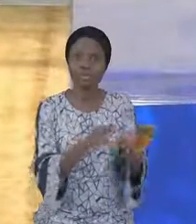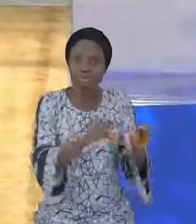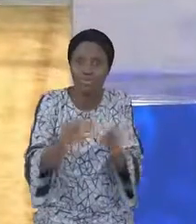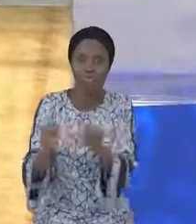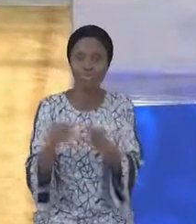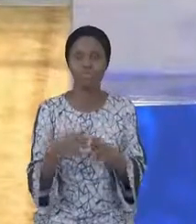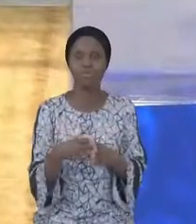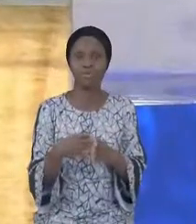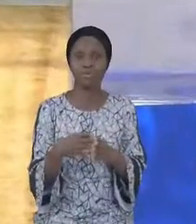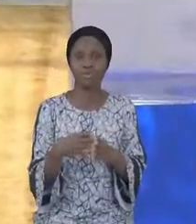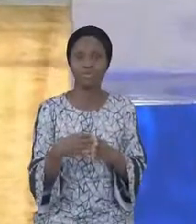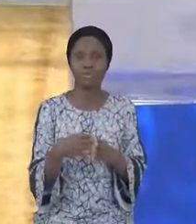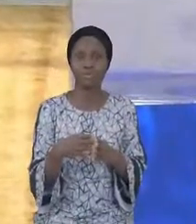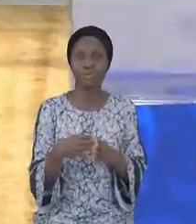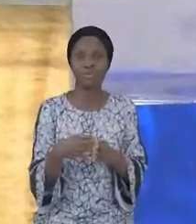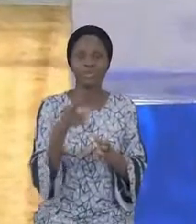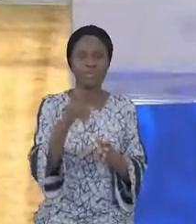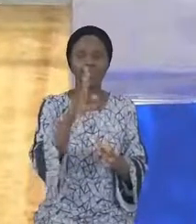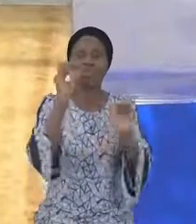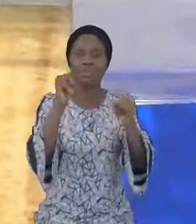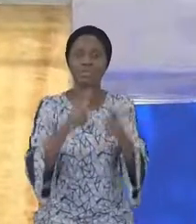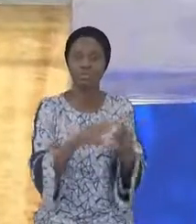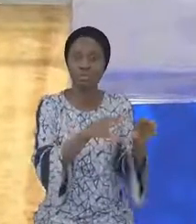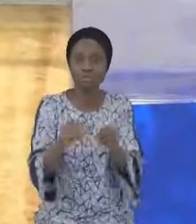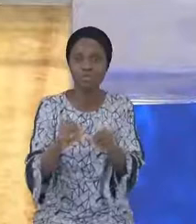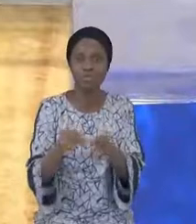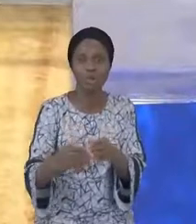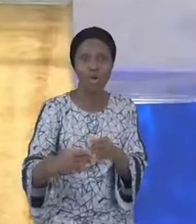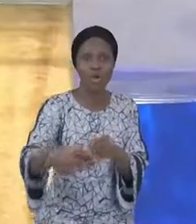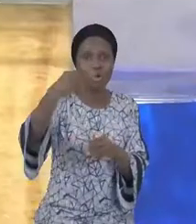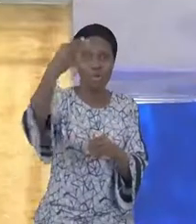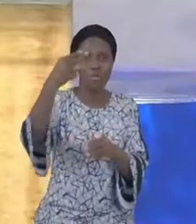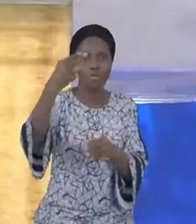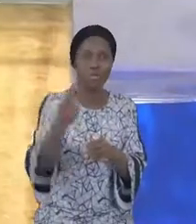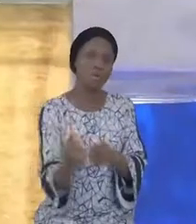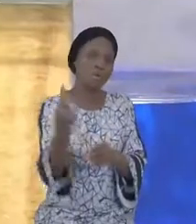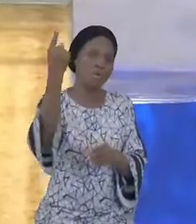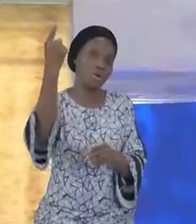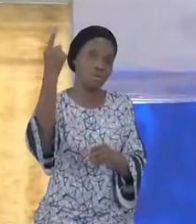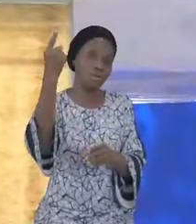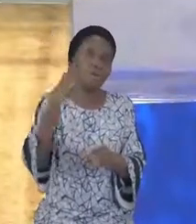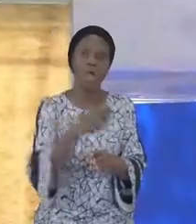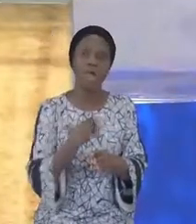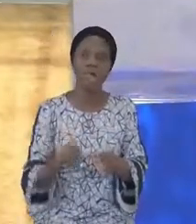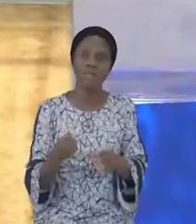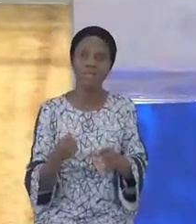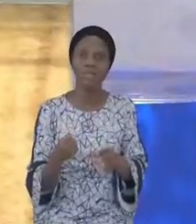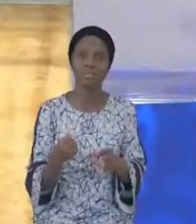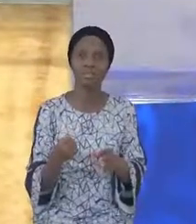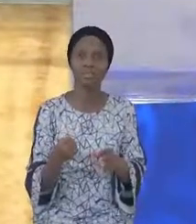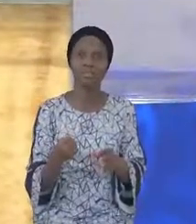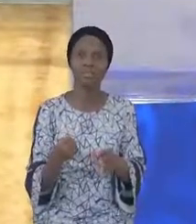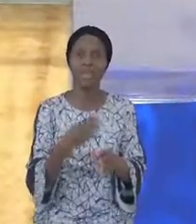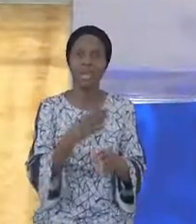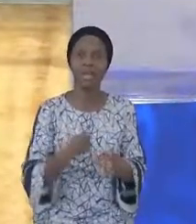et 12 jours, on fera quoi? Oui, ce sera déjà 12 pas, disons 1 cm le